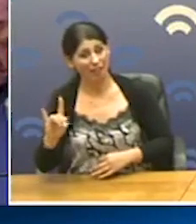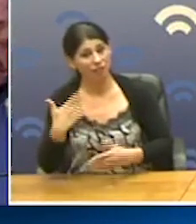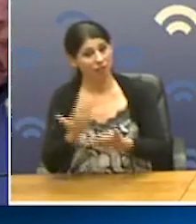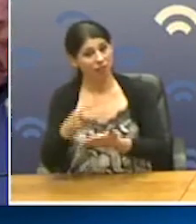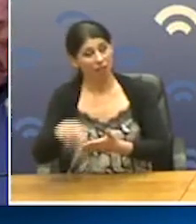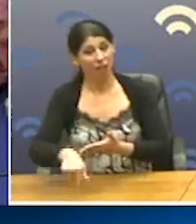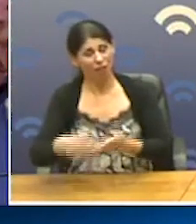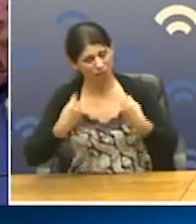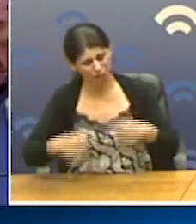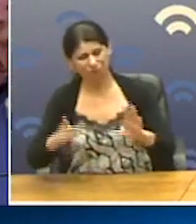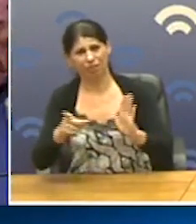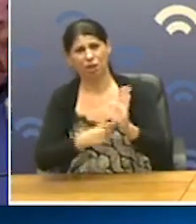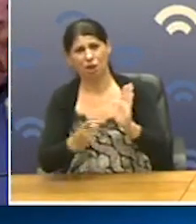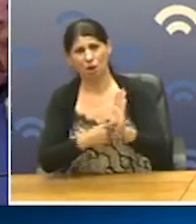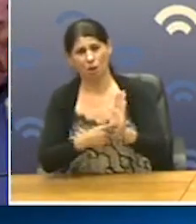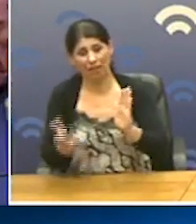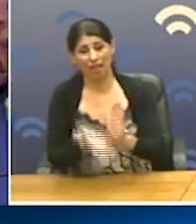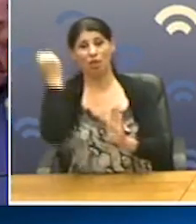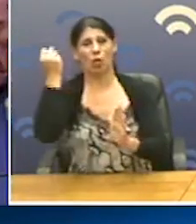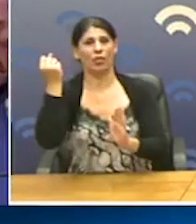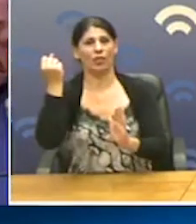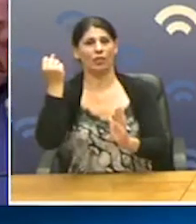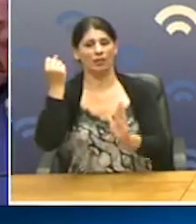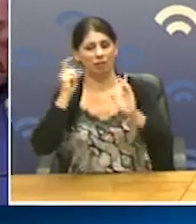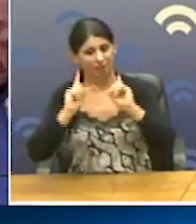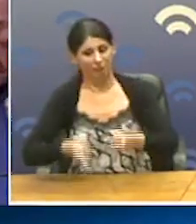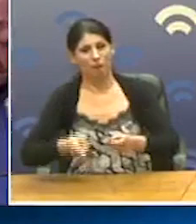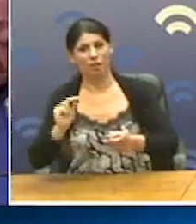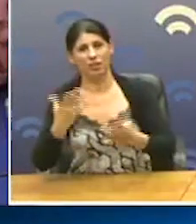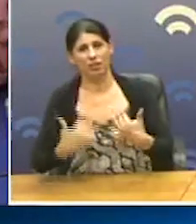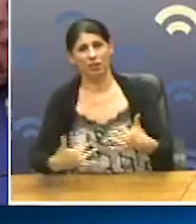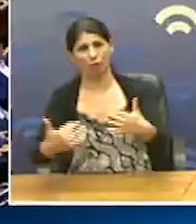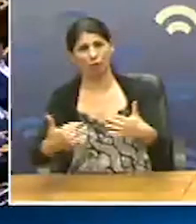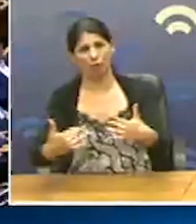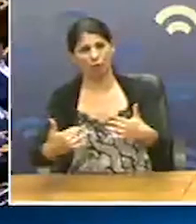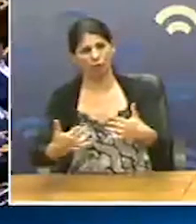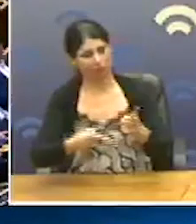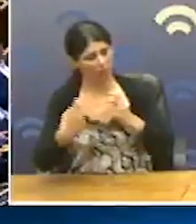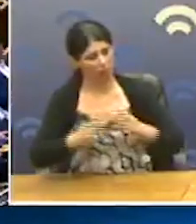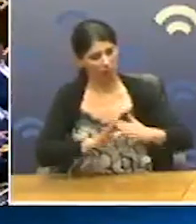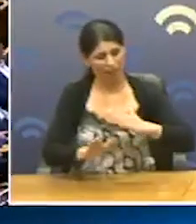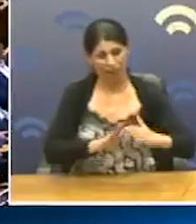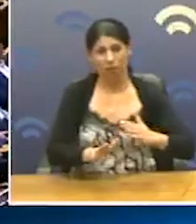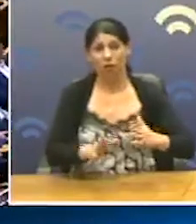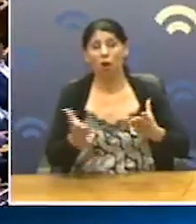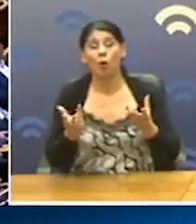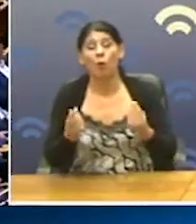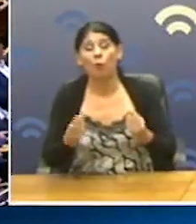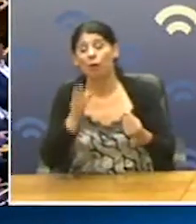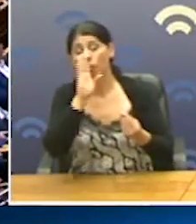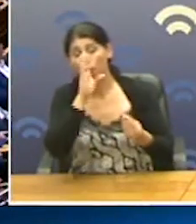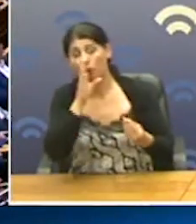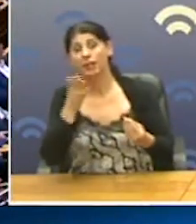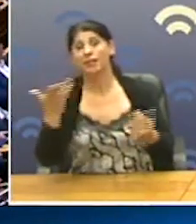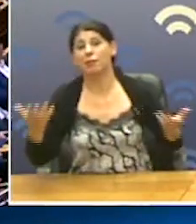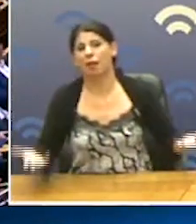τον επέσκητο νόμο για να γλιτώσει την απόφαση της Βουλής για να έρθει η ασυλία του. Πόση υποκρισία